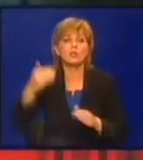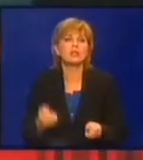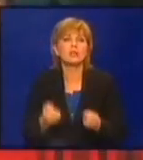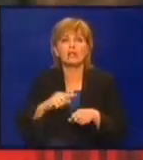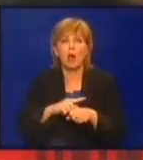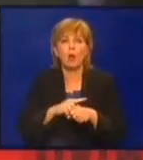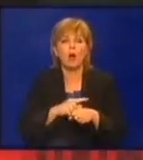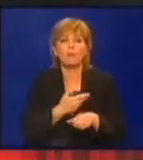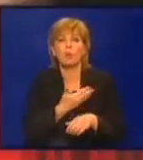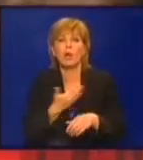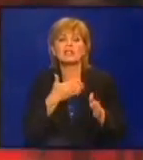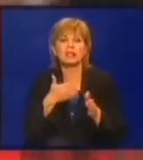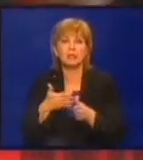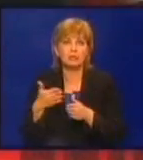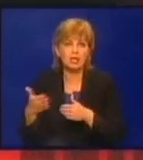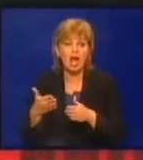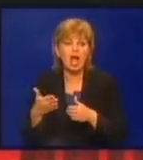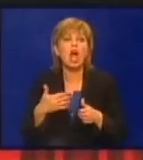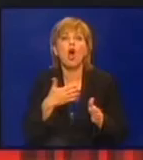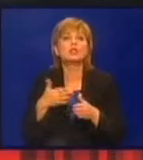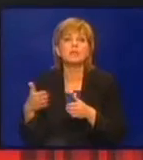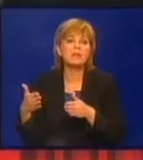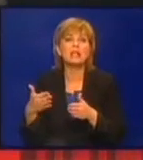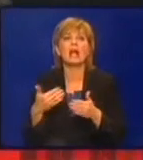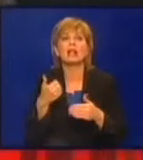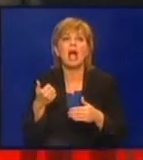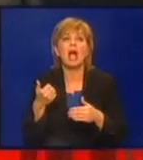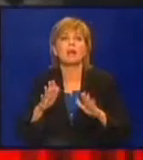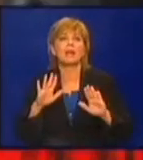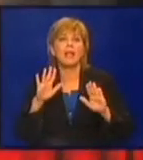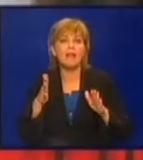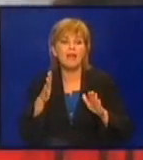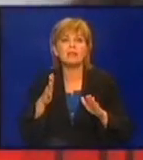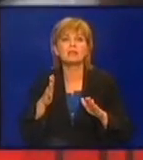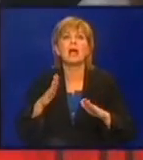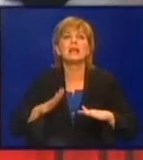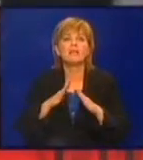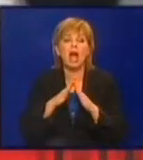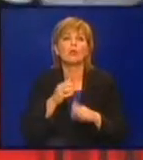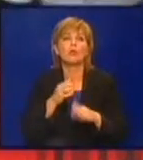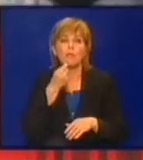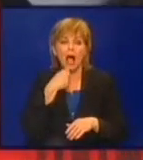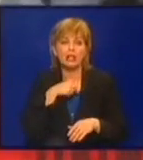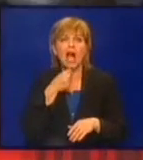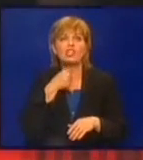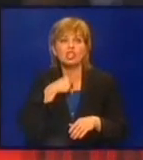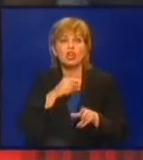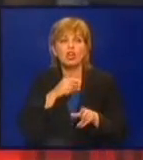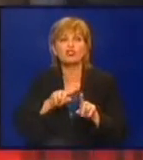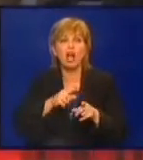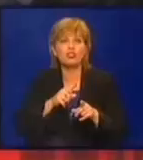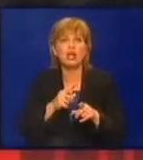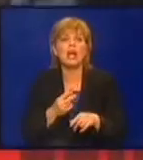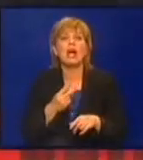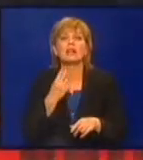slimnīcā. Šogad hospitalizēti cilvēki, kam neveiksmīgi izrādījusies svētku maltīte, aizrīšanās ar šašlikiem